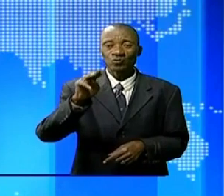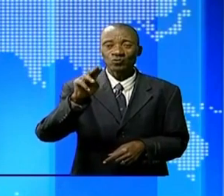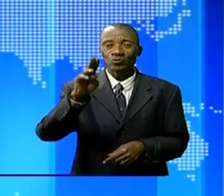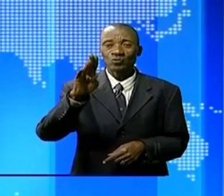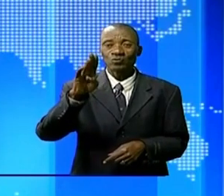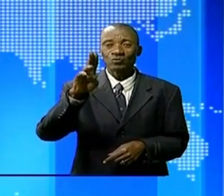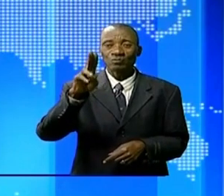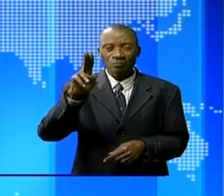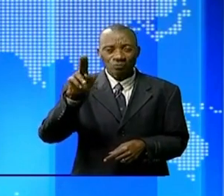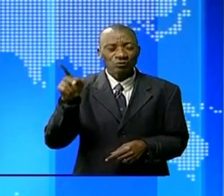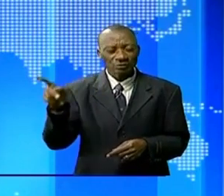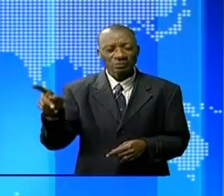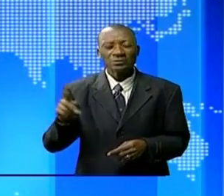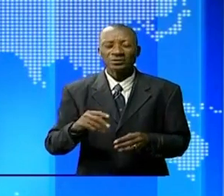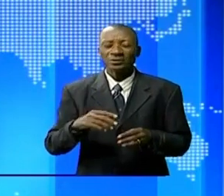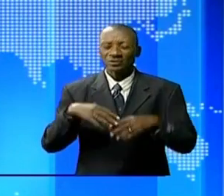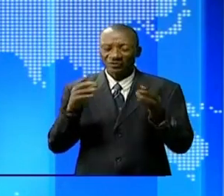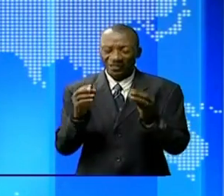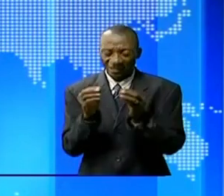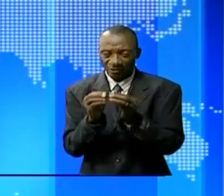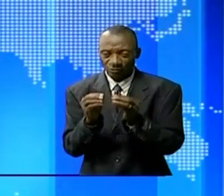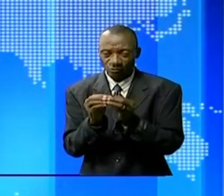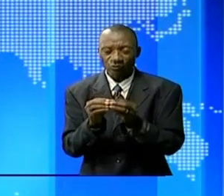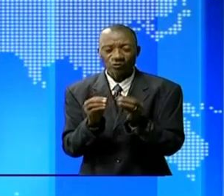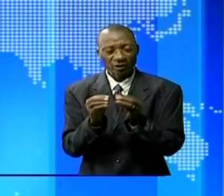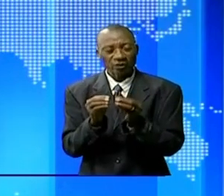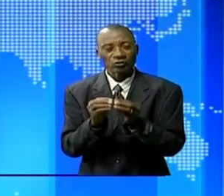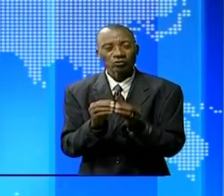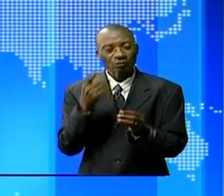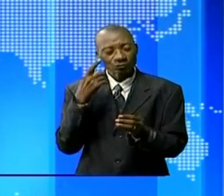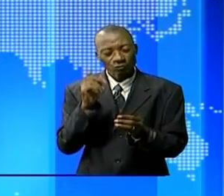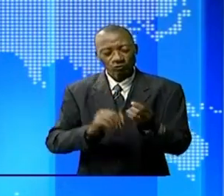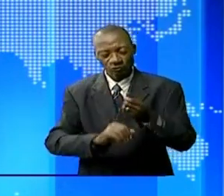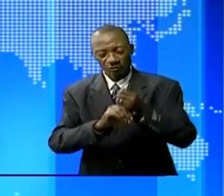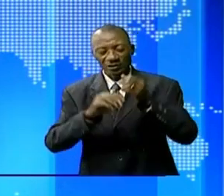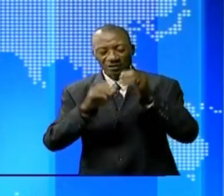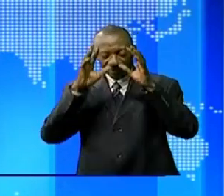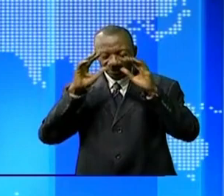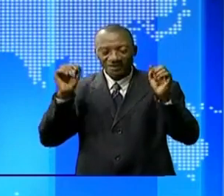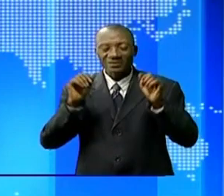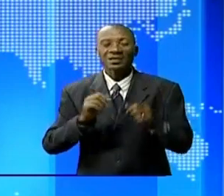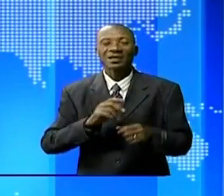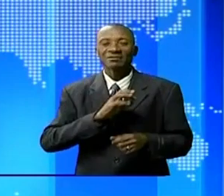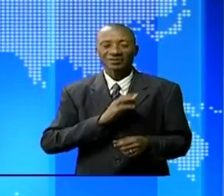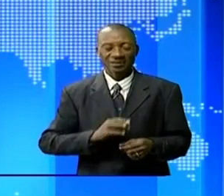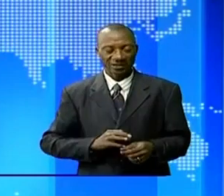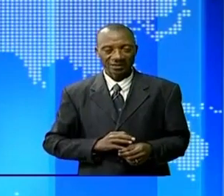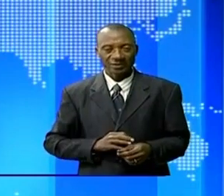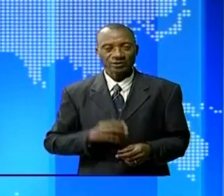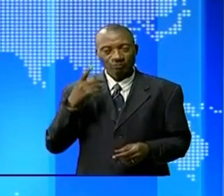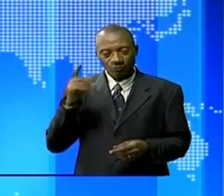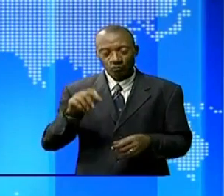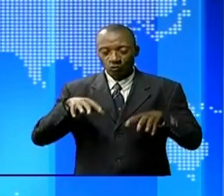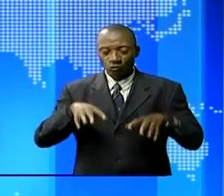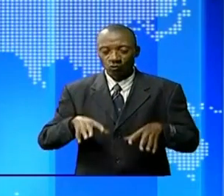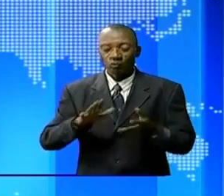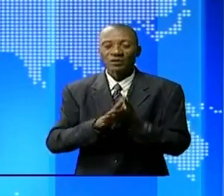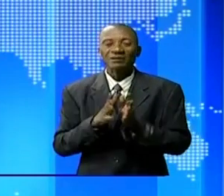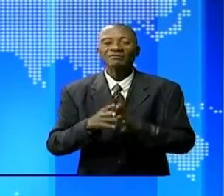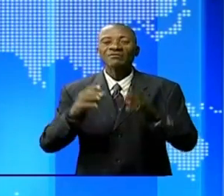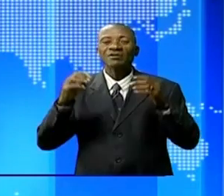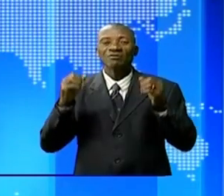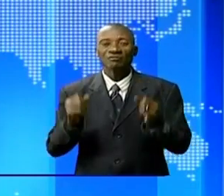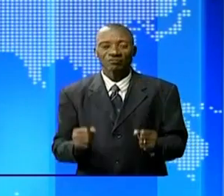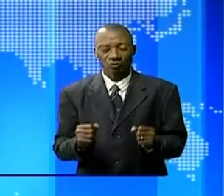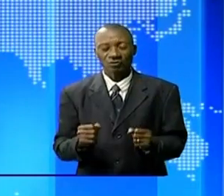félix-antoine qui s'était dit qu'il veut un congo fort des boues et prospère alors ils se sont réunis pour examiner le